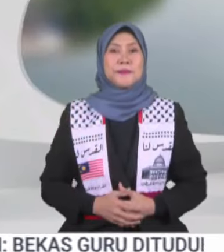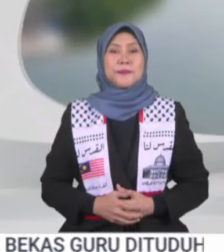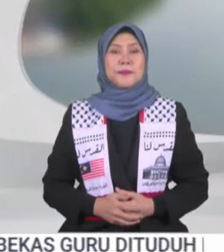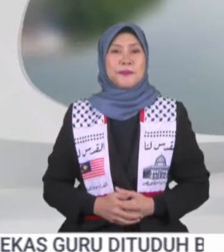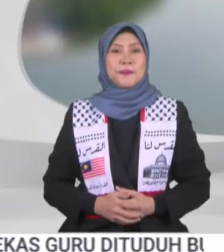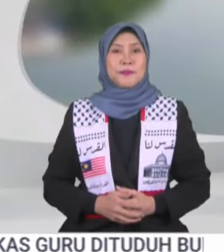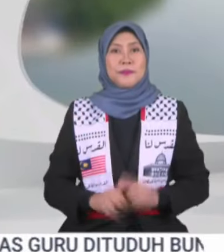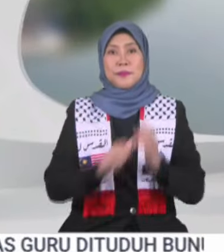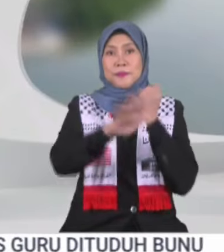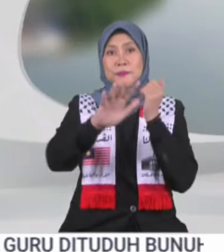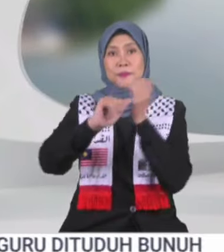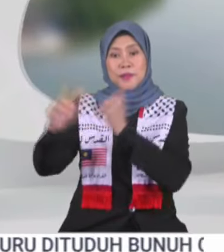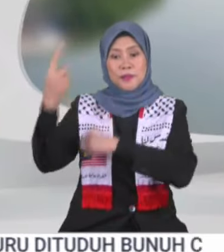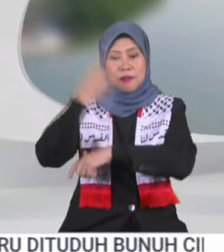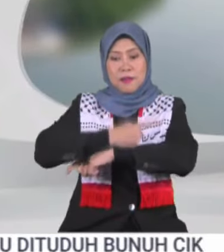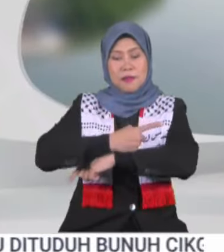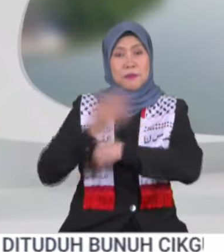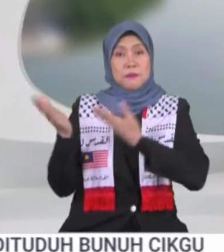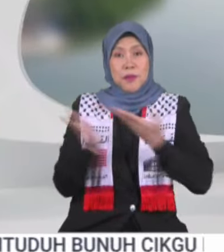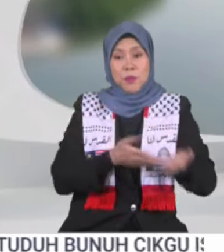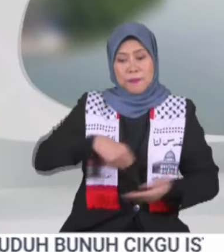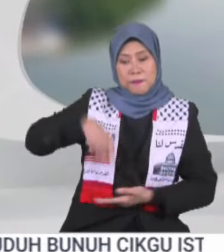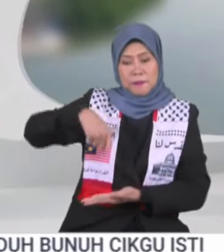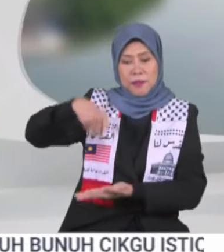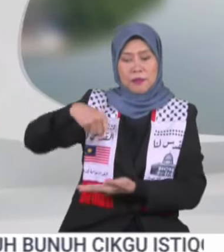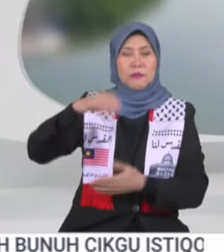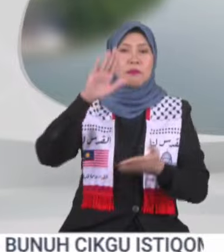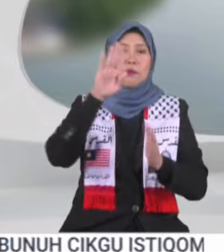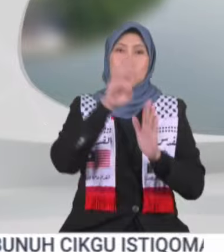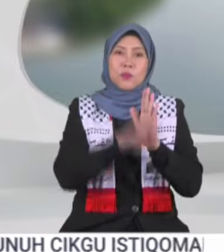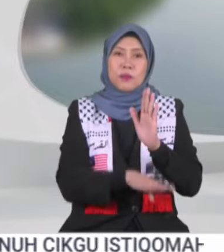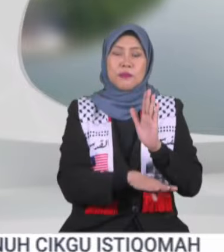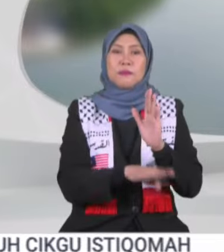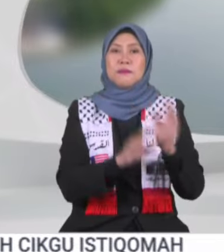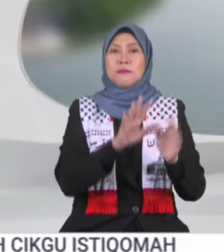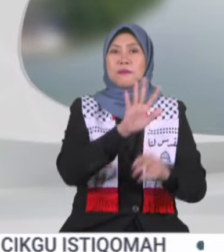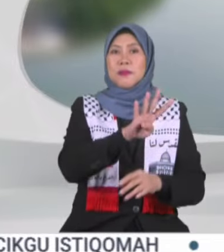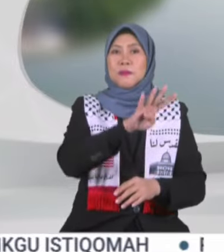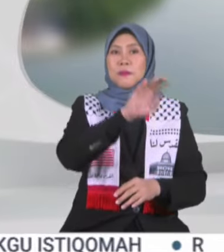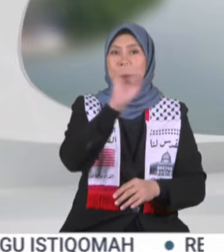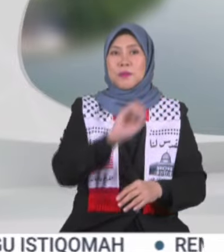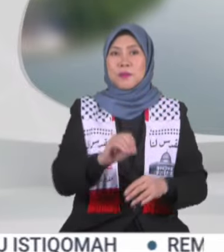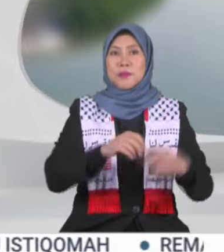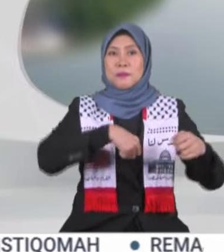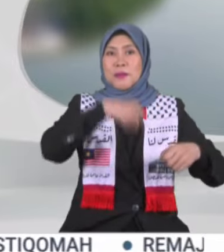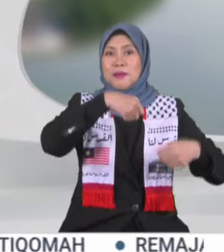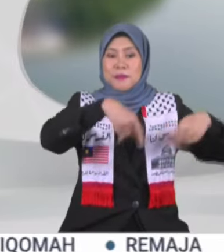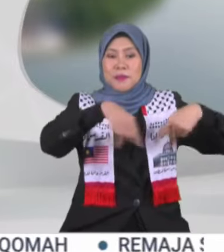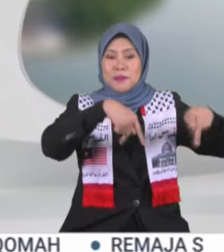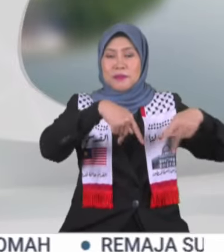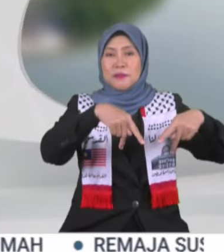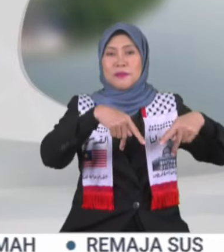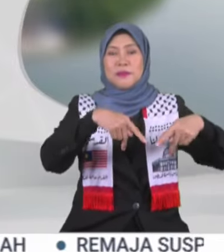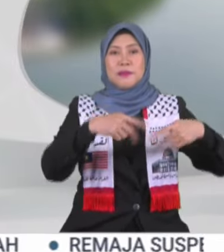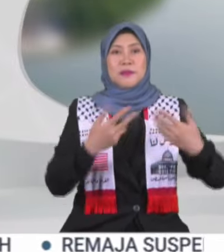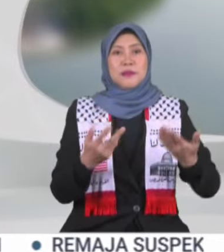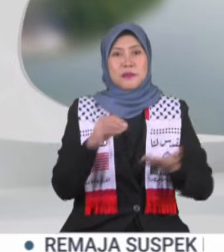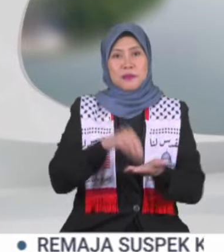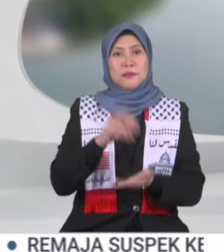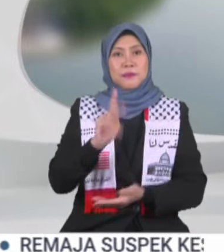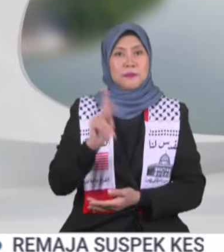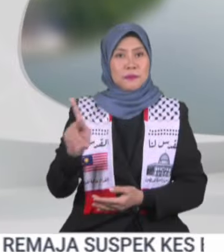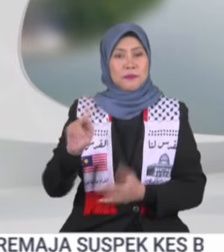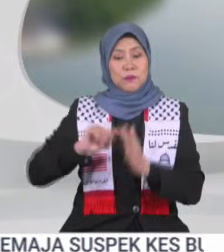kempen hari-hari bawwa begb berjaya mengurangkan 40% penggunaan beg plastik di Pasar Raya sekitar kota